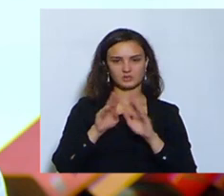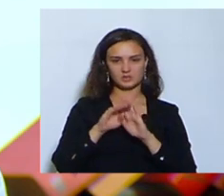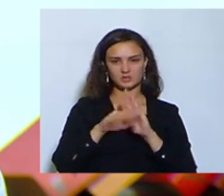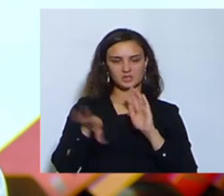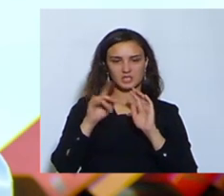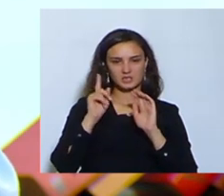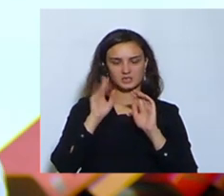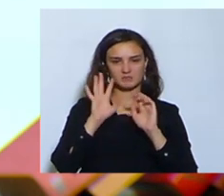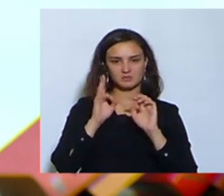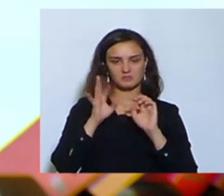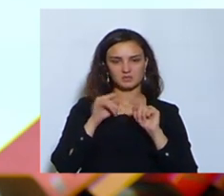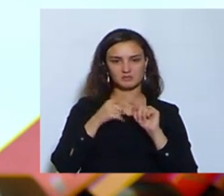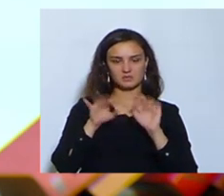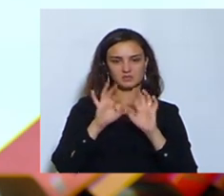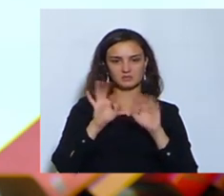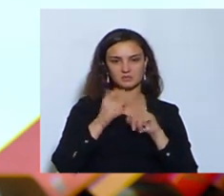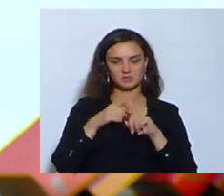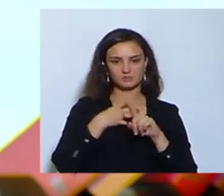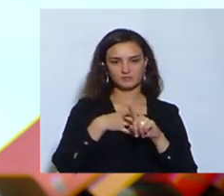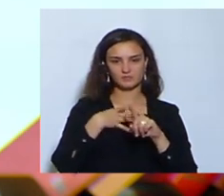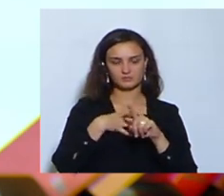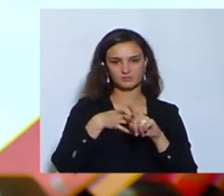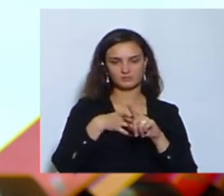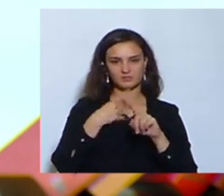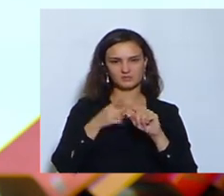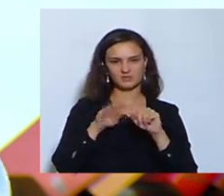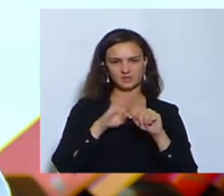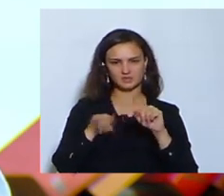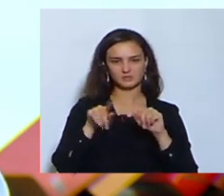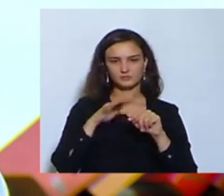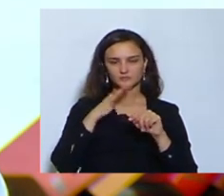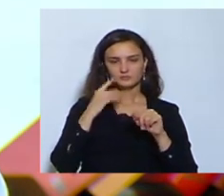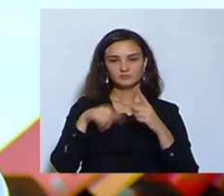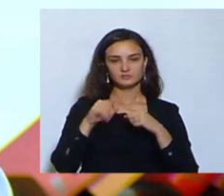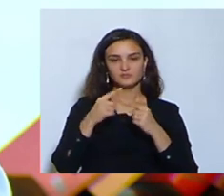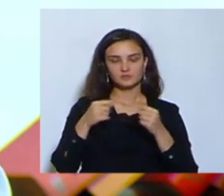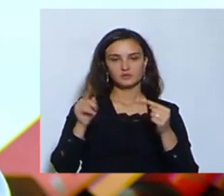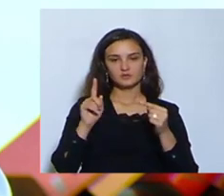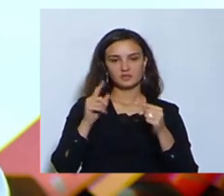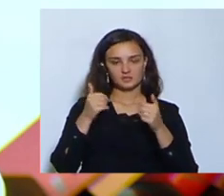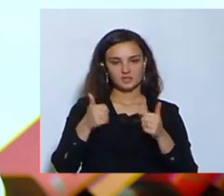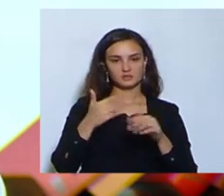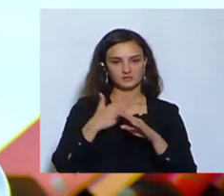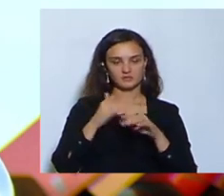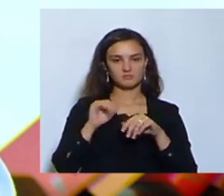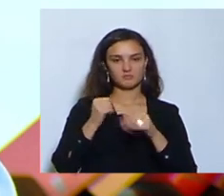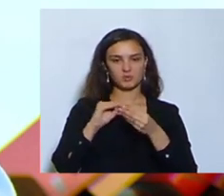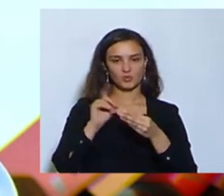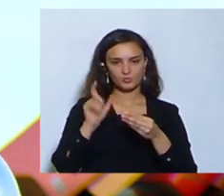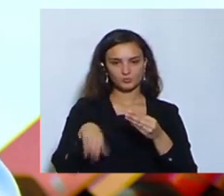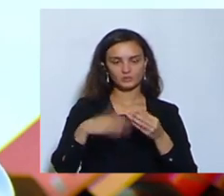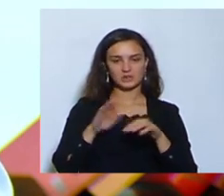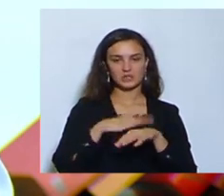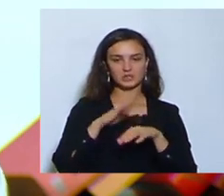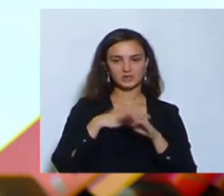მით ხოლმე. თუმცა ამის თქმა ძალიან მნიშვნელოვანია, გარდა ამისა შენ უამრავი ღირსება გაქვს, ხო, კეთილი ხარ, მეგობრული ხარ,